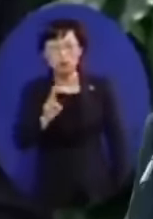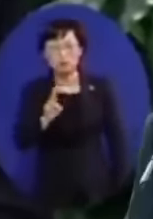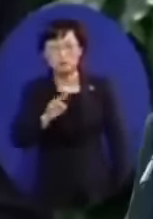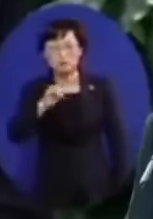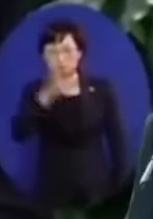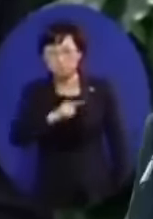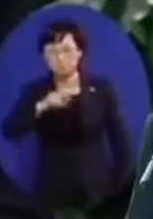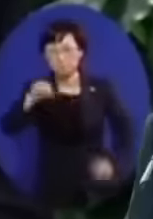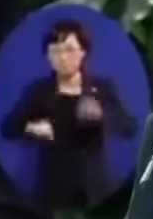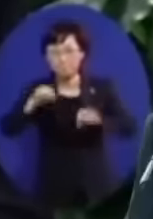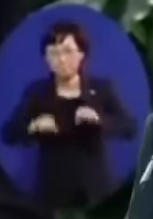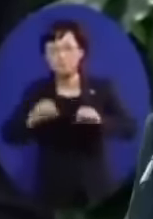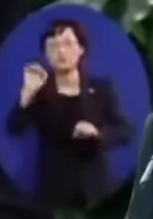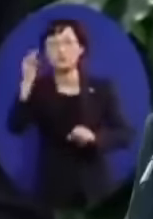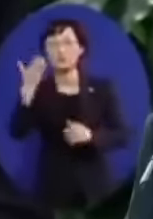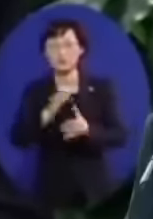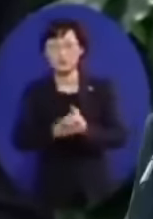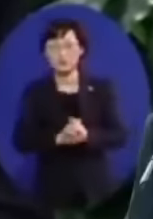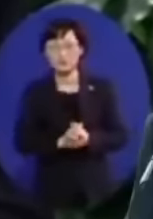악행을 행하는 것입니다.